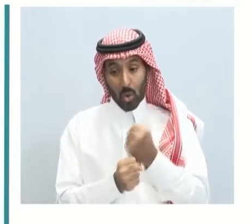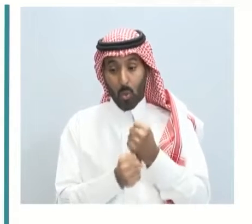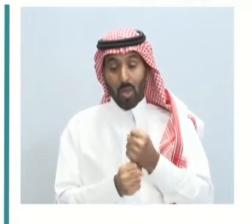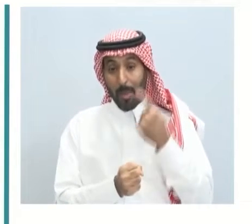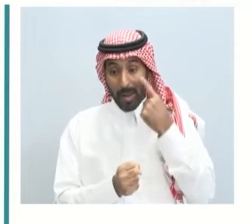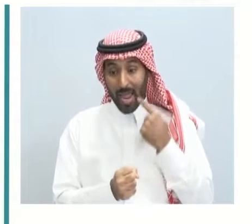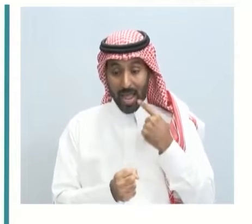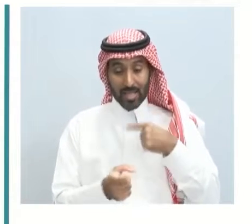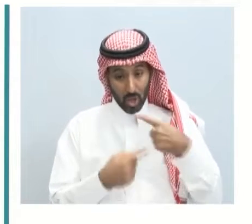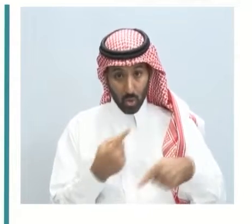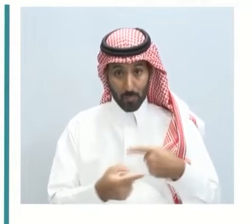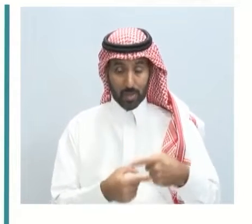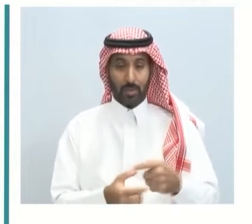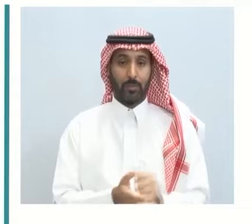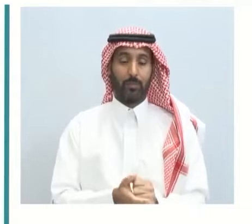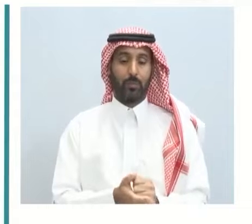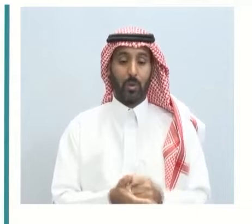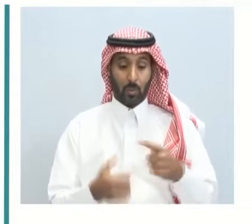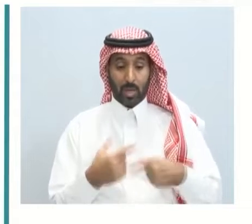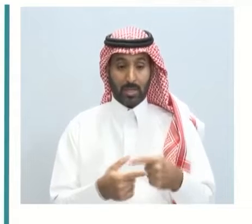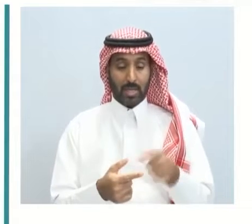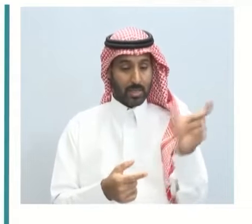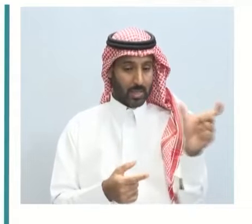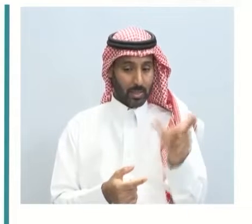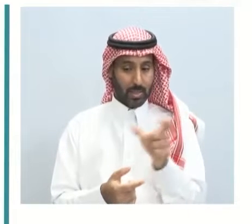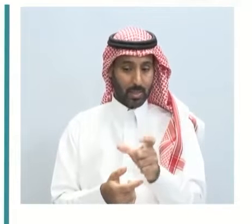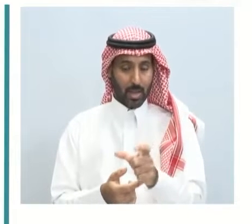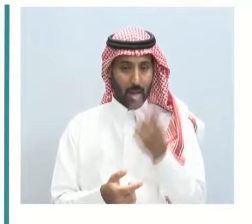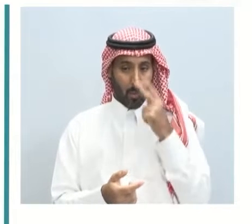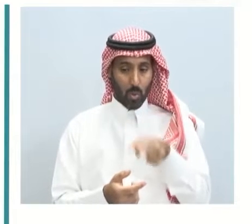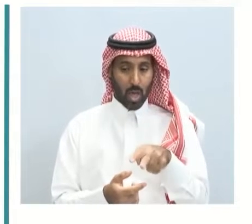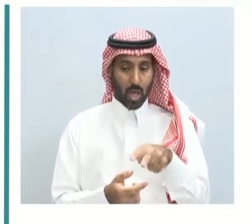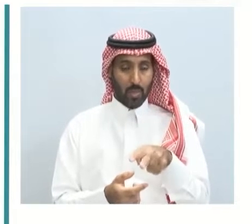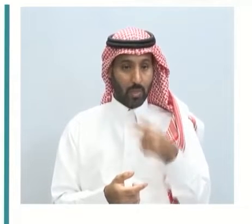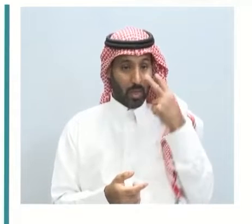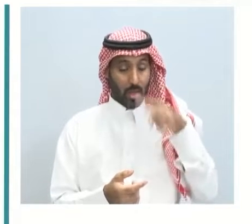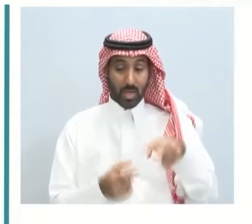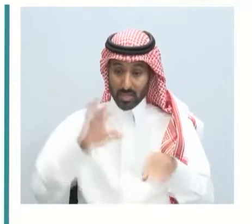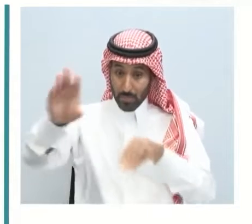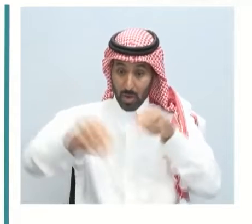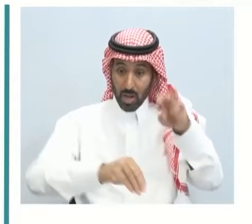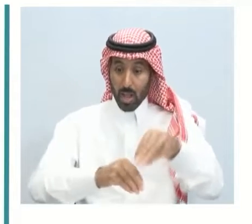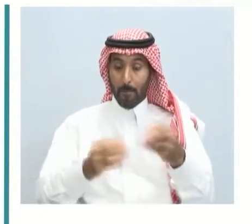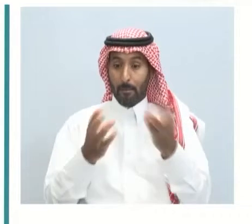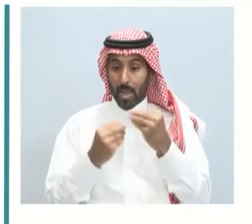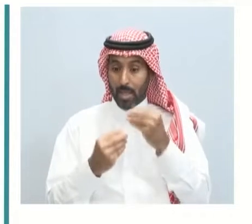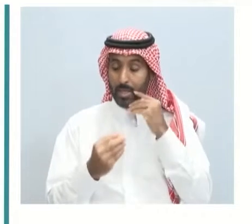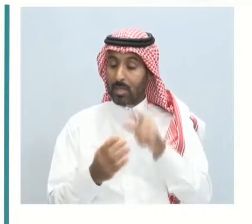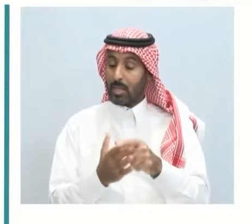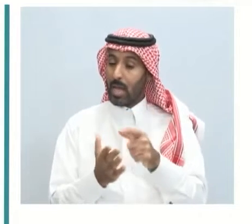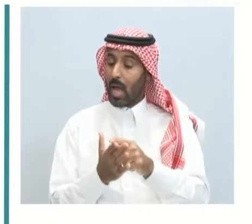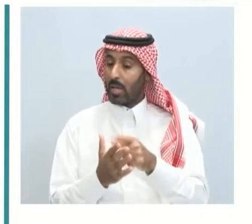حياتنا اليوميه مراجعه المفردات الملاحظه هي جمع البيانات باستخدام